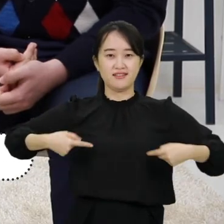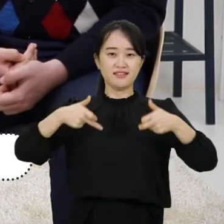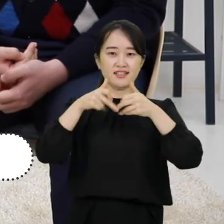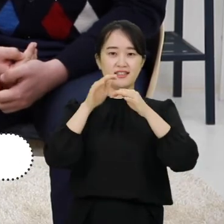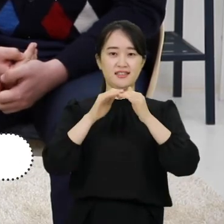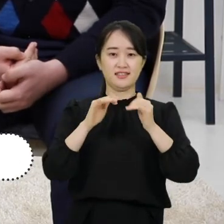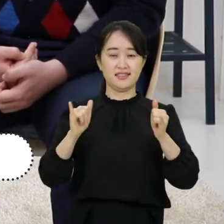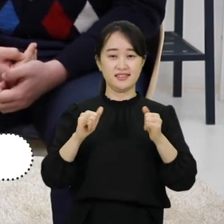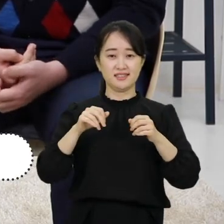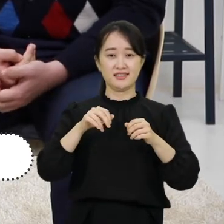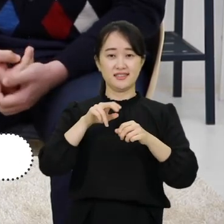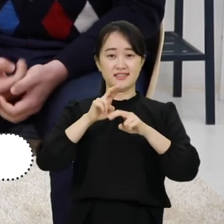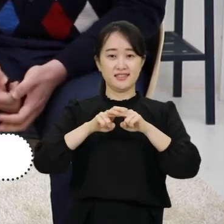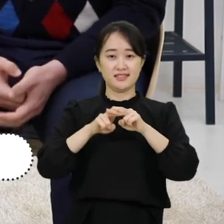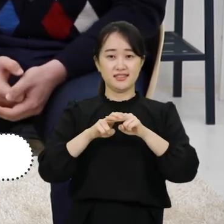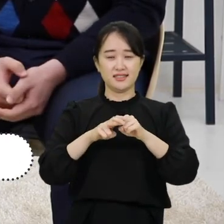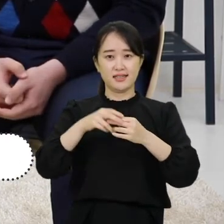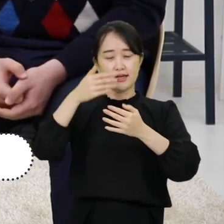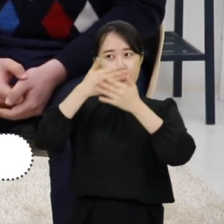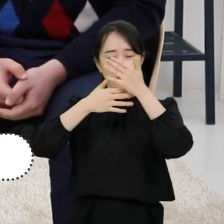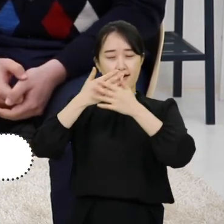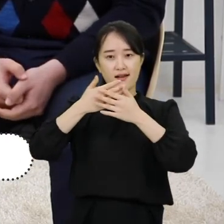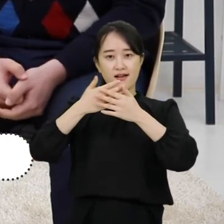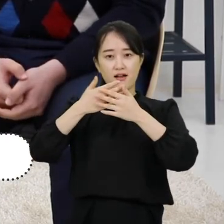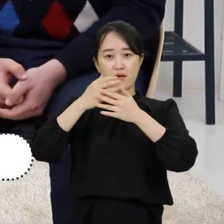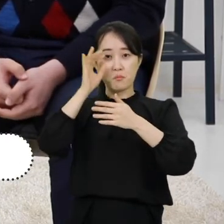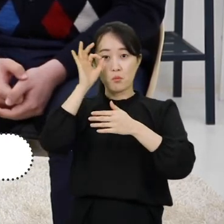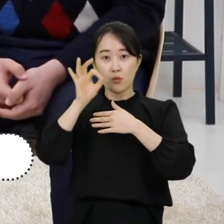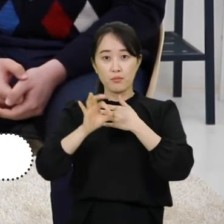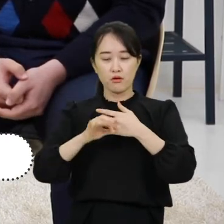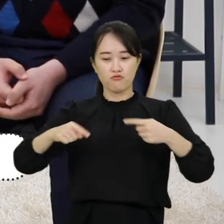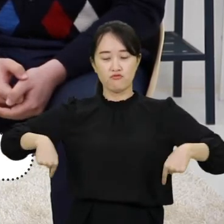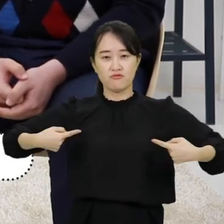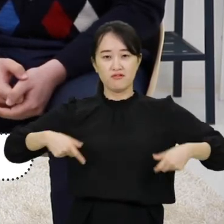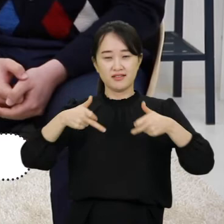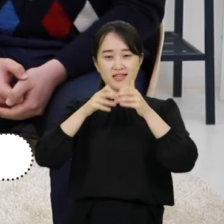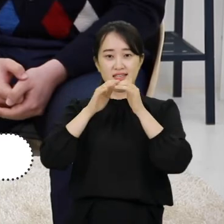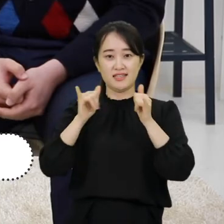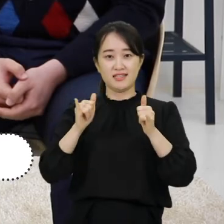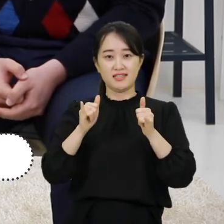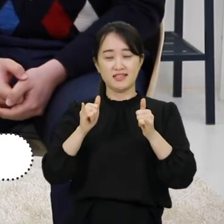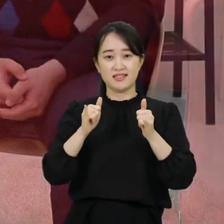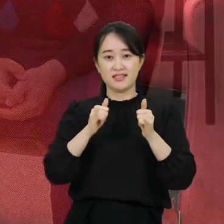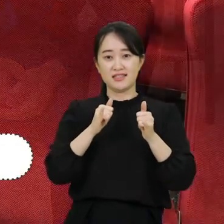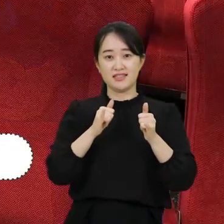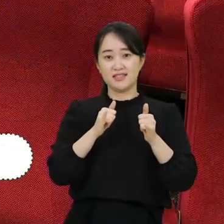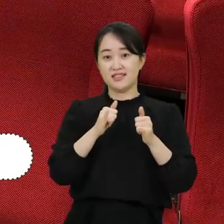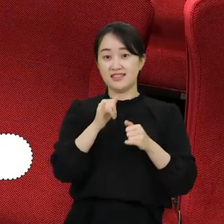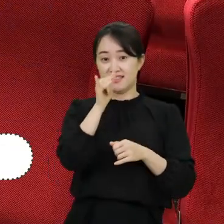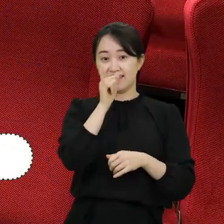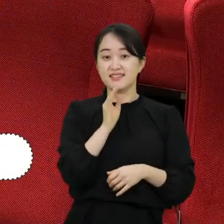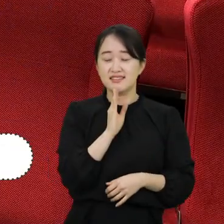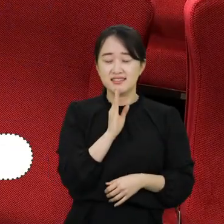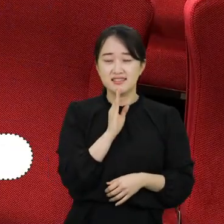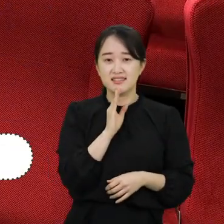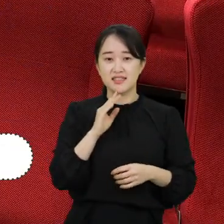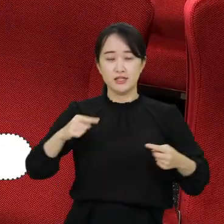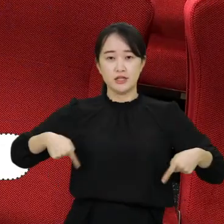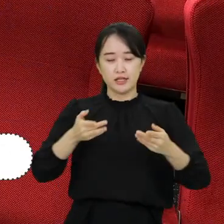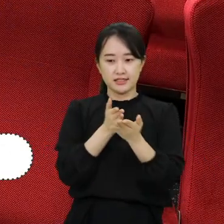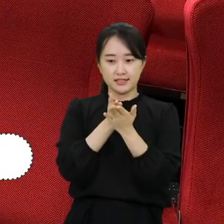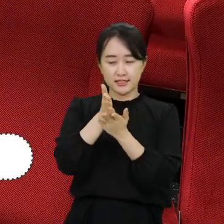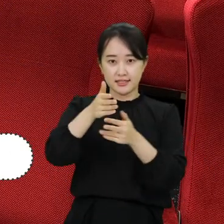우리 영화관에 영화를 보러 가실 때 다들 휠체어 장애인석을 확인하신 분들이 많이 계실 텐데 휠체어 장애인석의